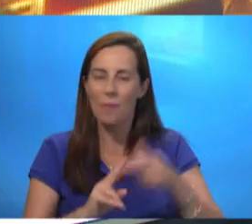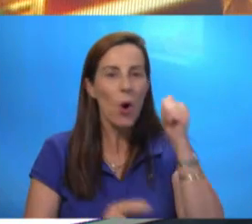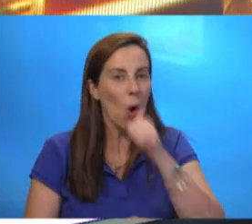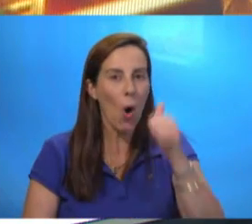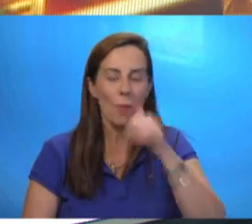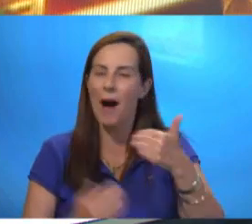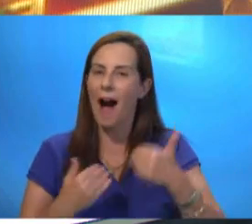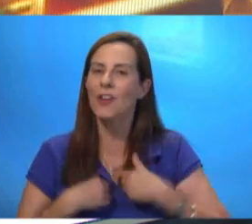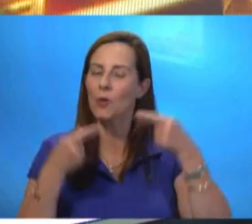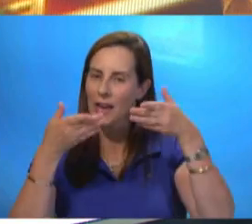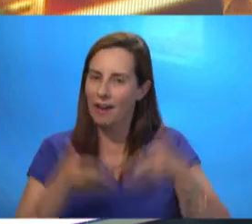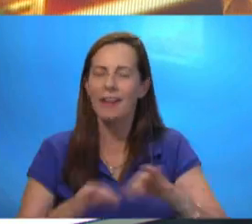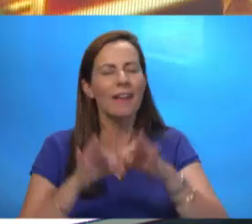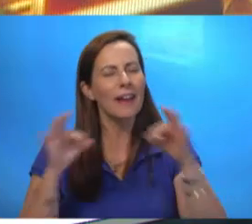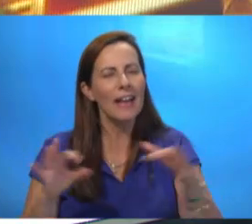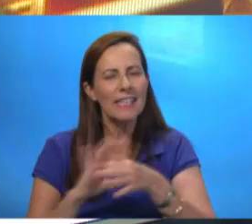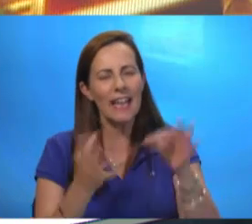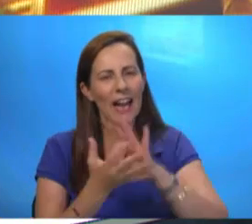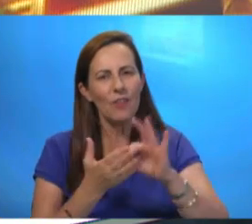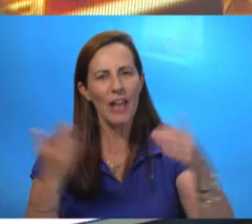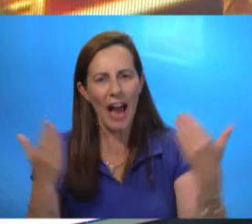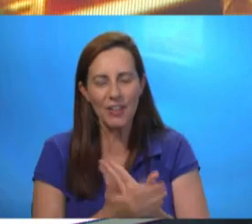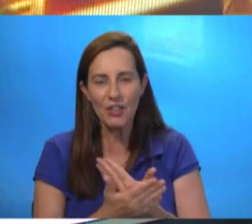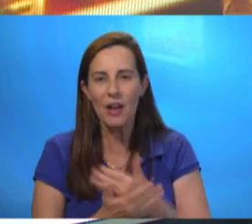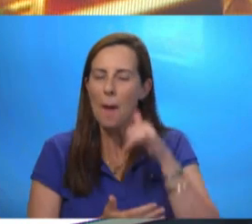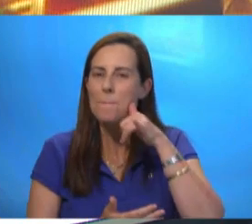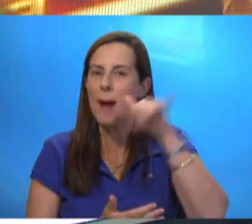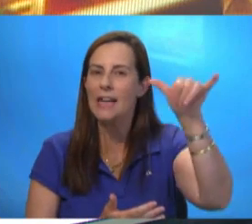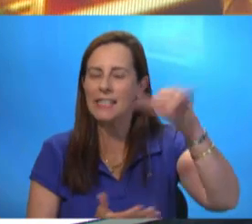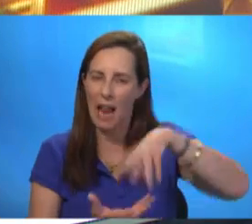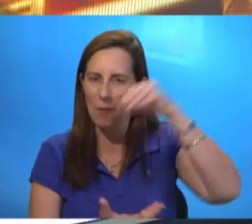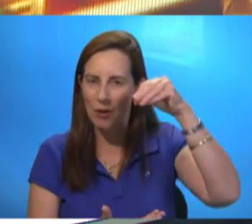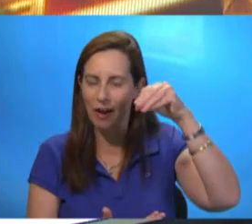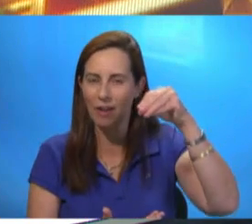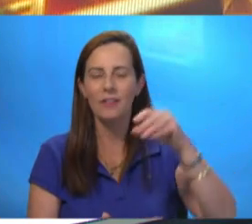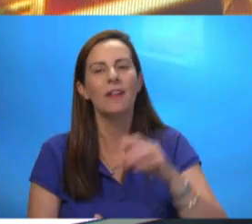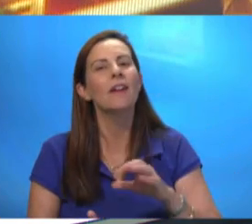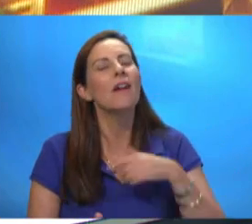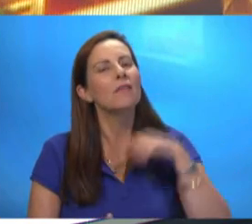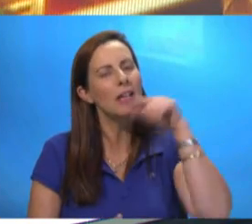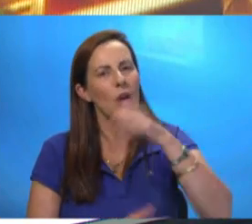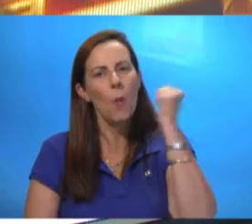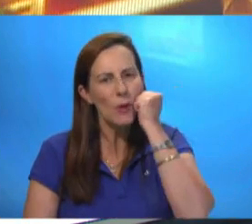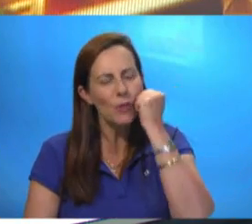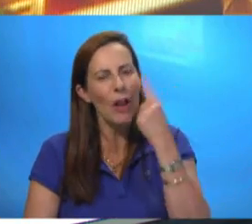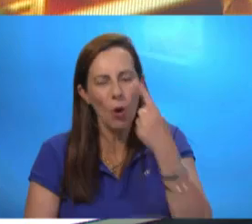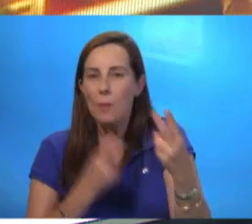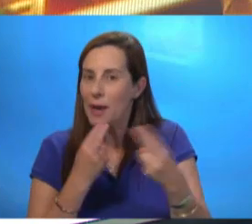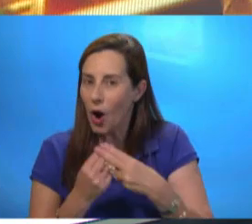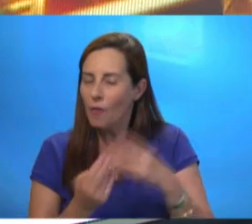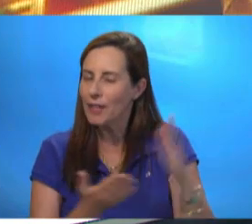אנחנו נהיה כאן ותחילה סדרת כתבות חדשה, מסע לארץ המונדיאל. אורן אהרוני יצא למוסקבה כדי לראות מקרוב את